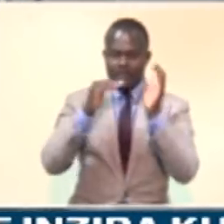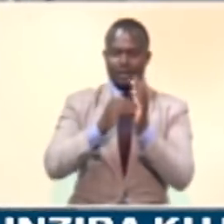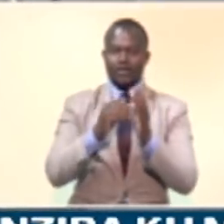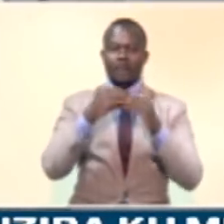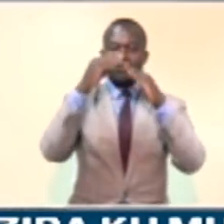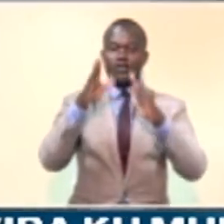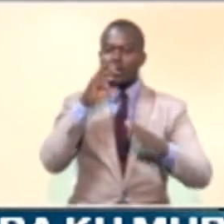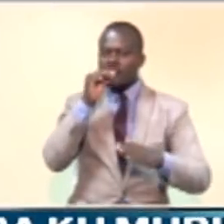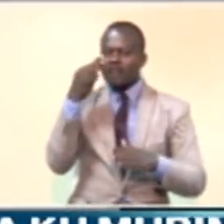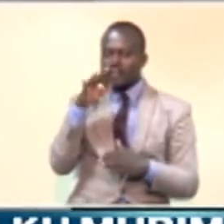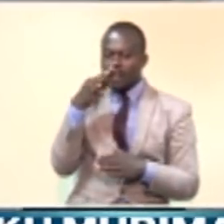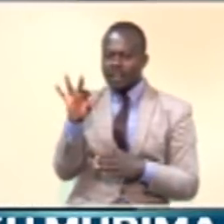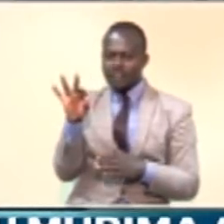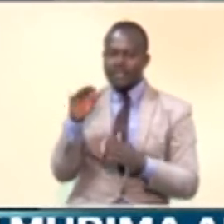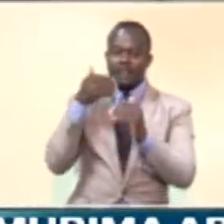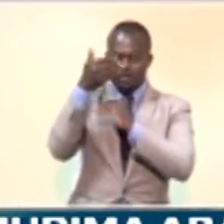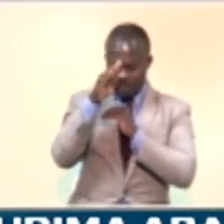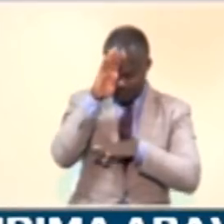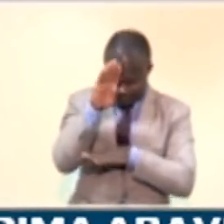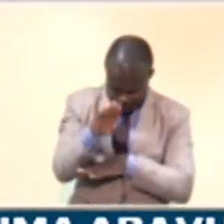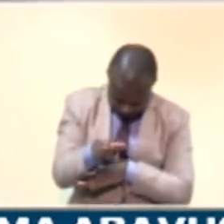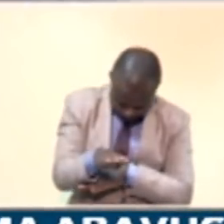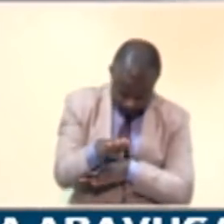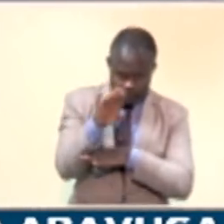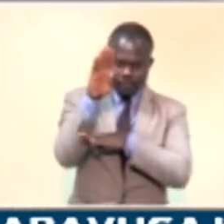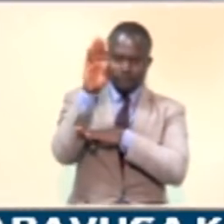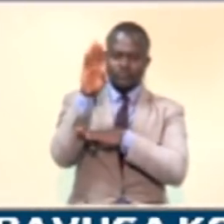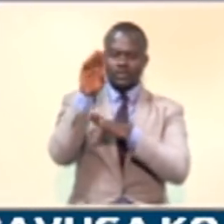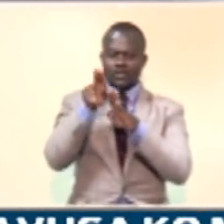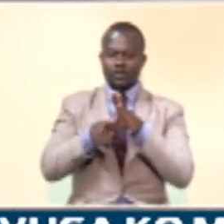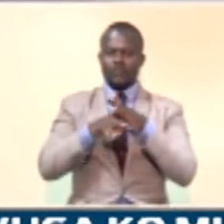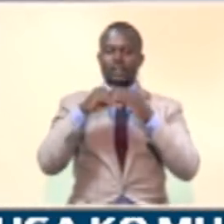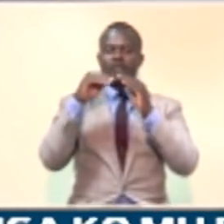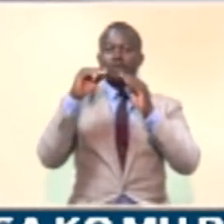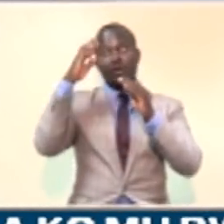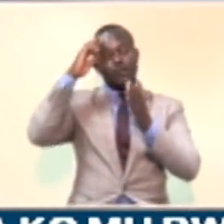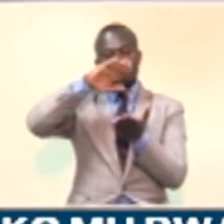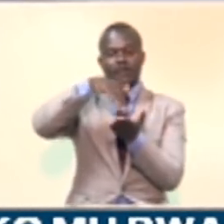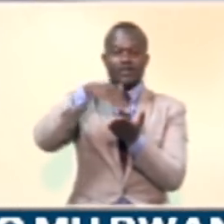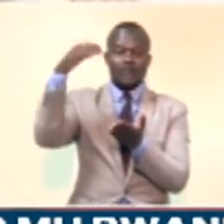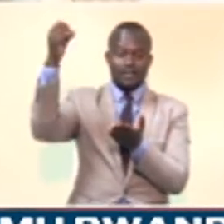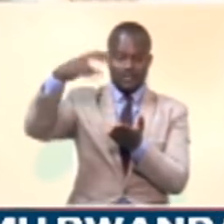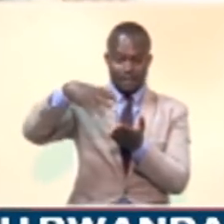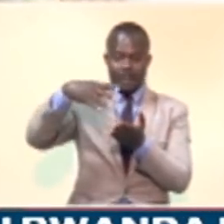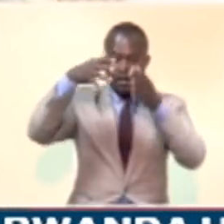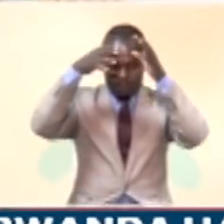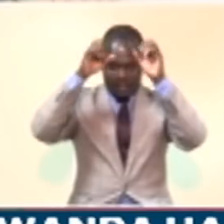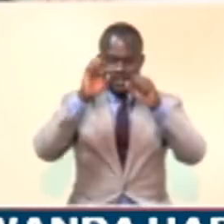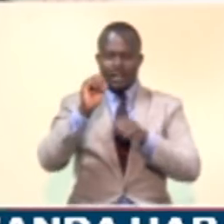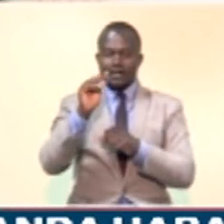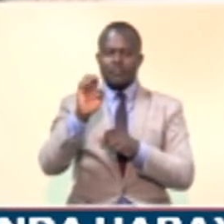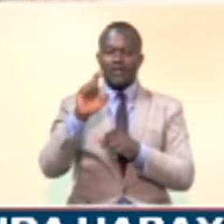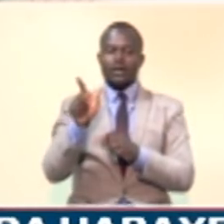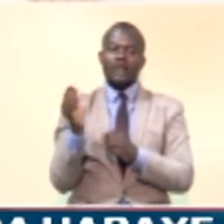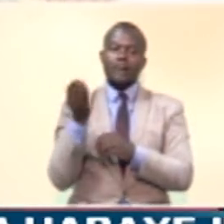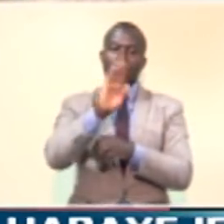bayobowe bavugaga igifaransa. Nyuma yo kunamira inzirakarengane ziruhukiye mu rwibutso rwa genocide rwa Kigali ku Gisozi, Perezida Emmanuel Macron n'intumwa ayoboye bagarutse muri